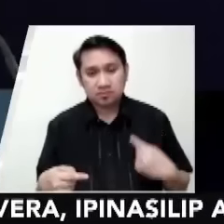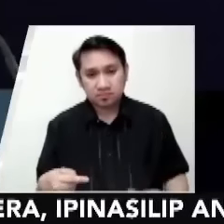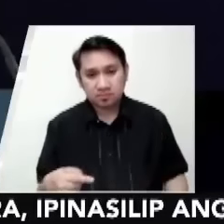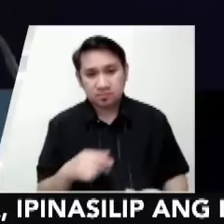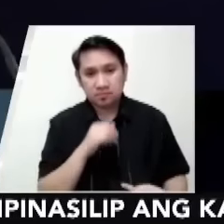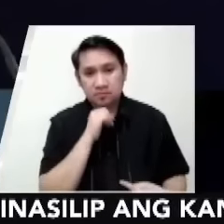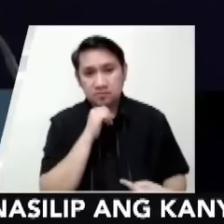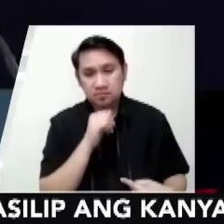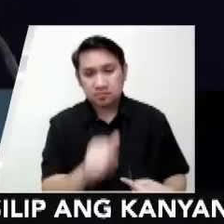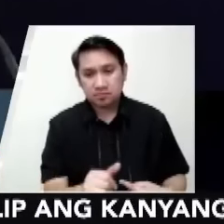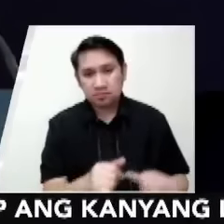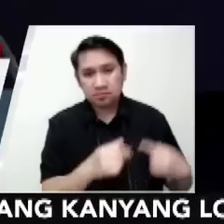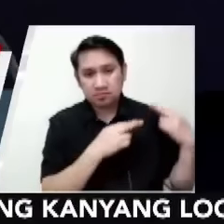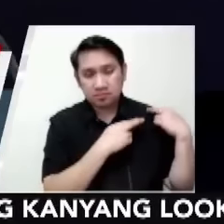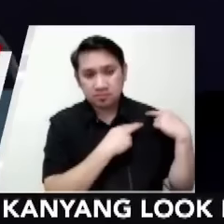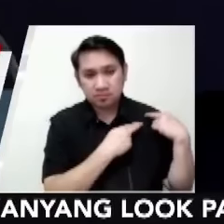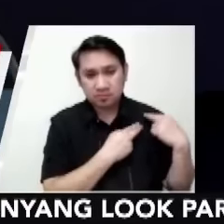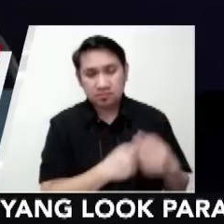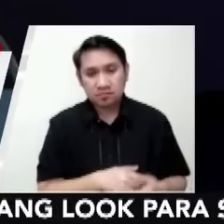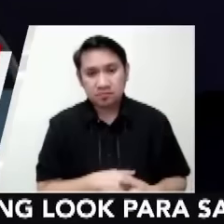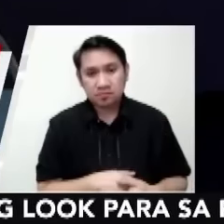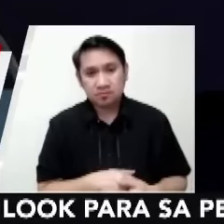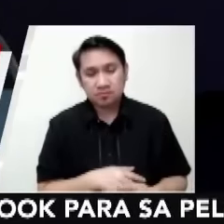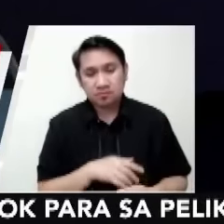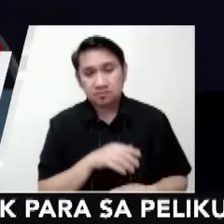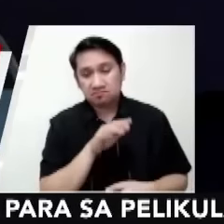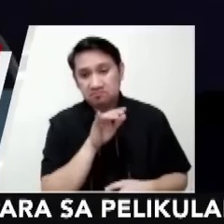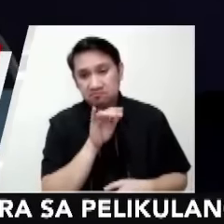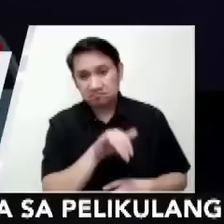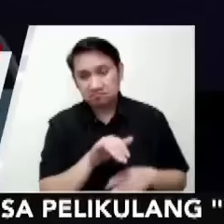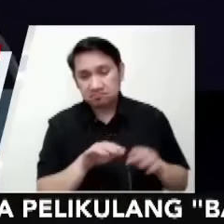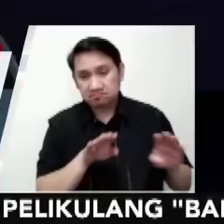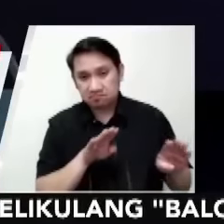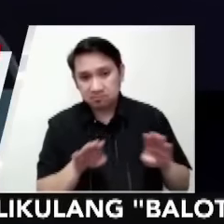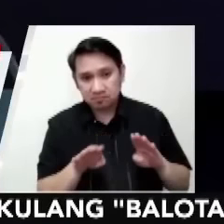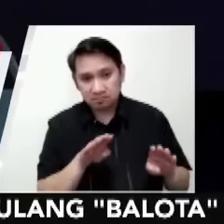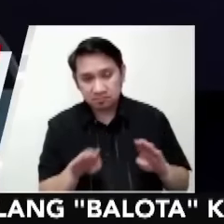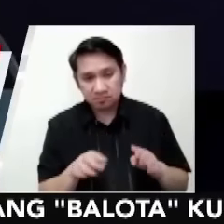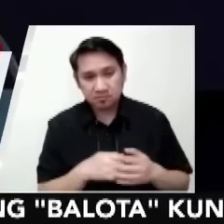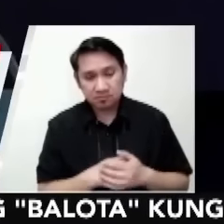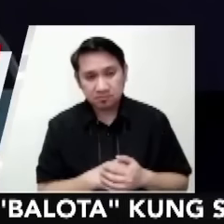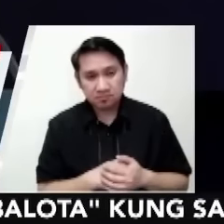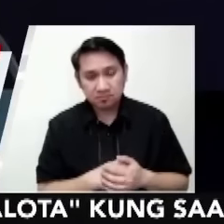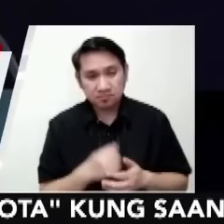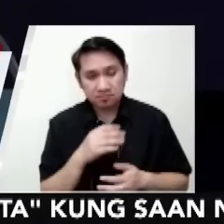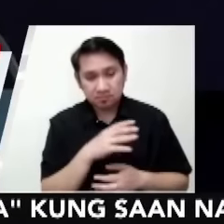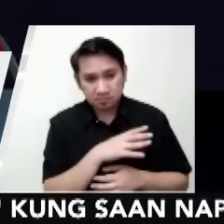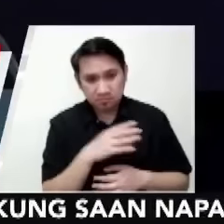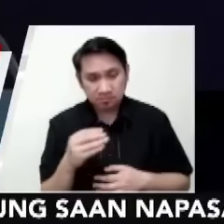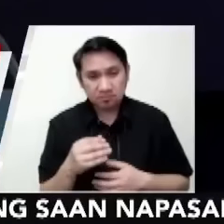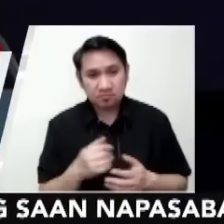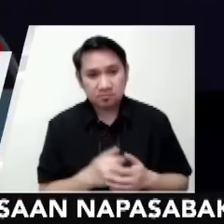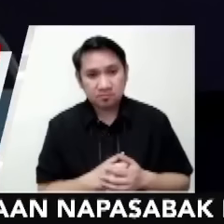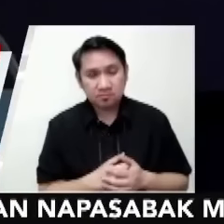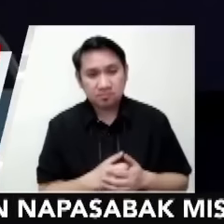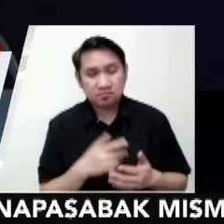This kind of behavior is provocative, it's reckless, it's unnecessary, and it could lead to